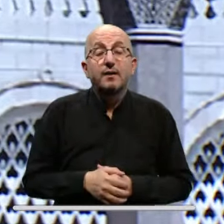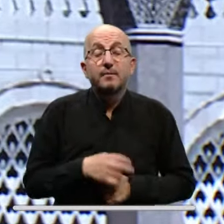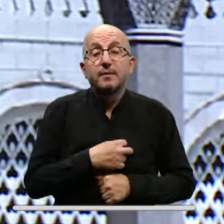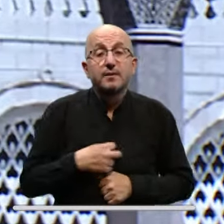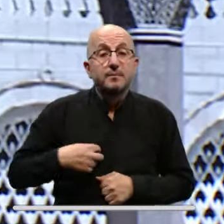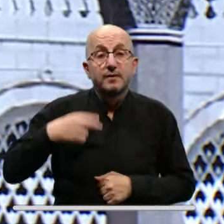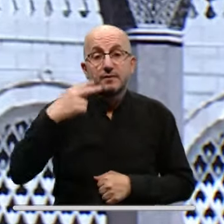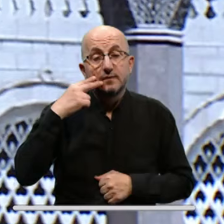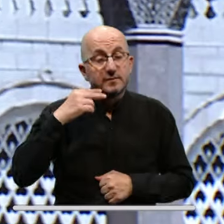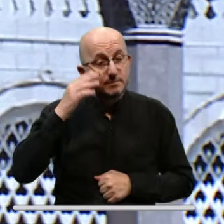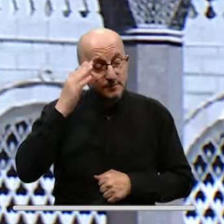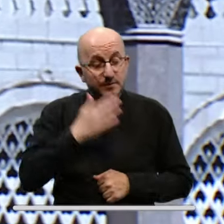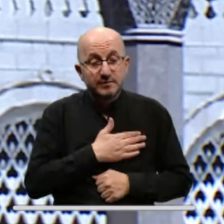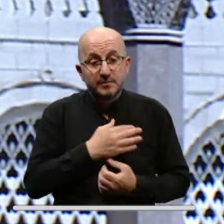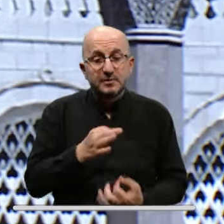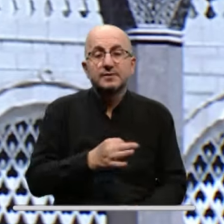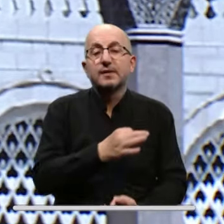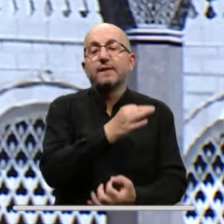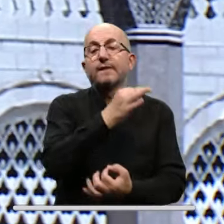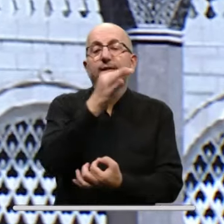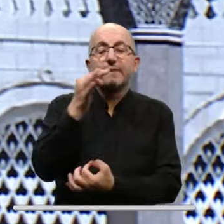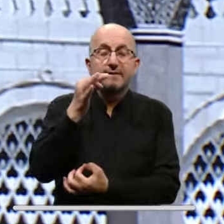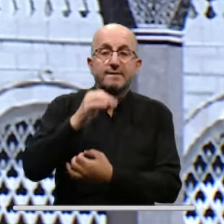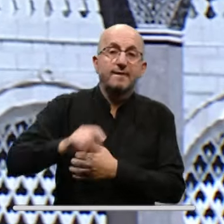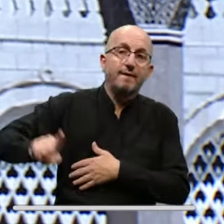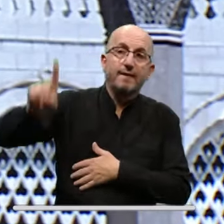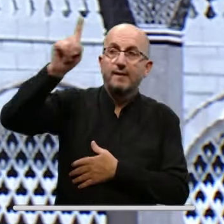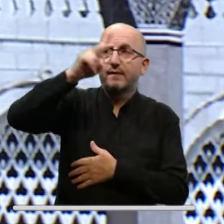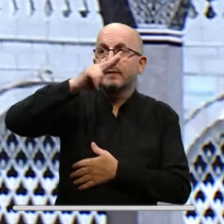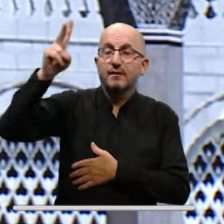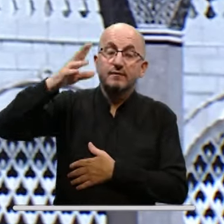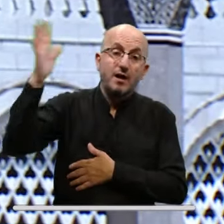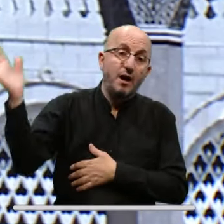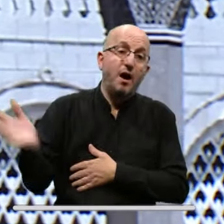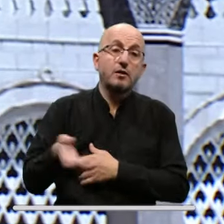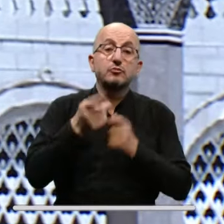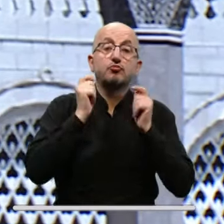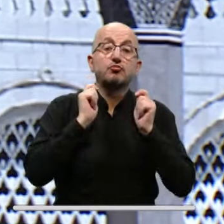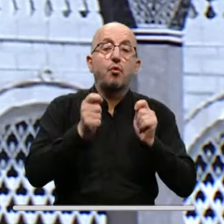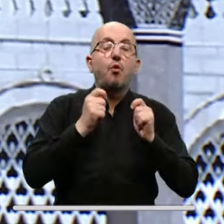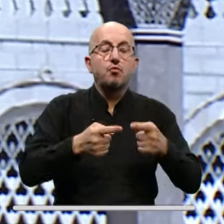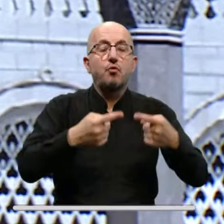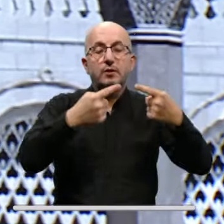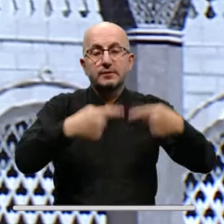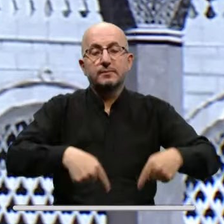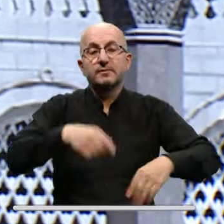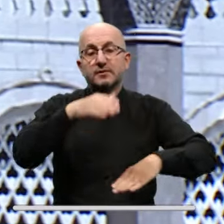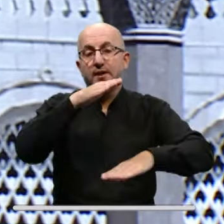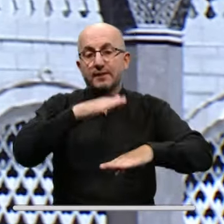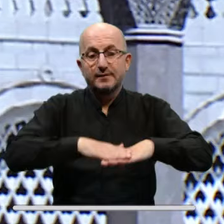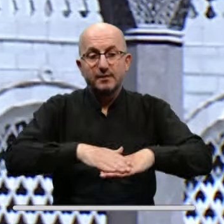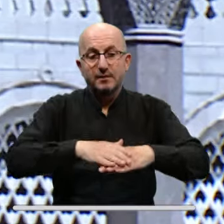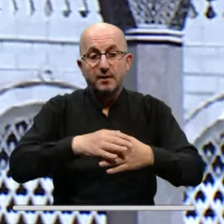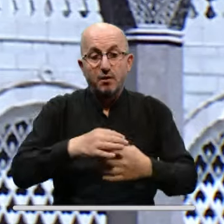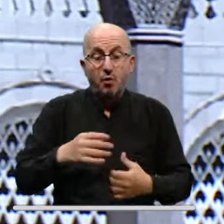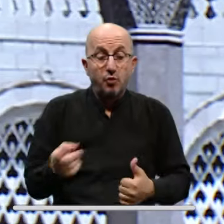Peygamber Aleyhisselatü Vesselam insanların Cenab-ı Hak tarafından en zorlu imtihanlarla imtihan edilenleri